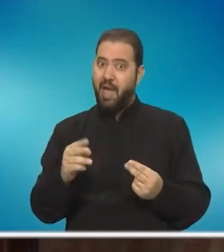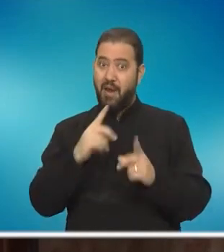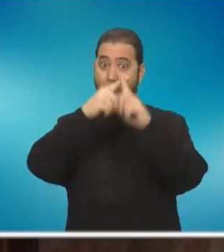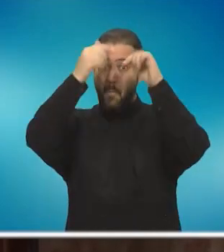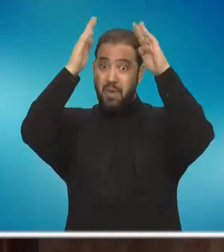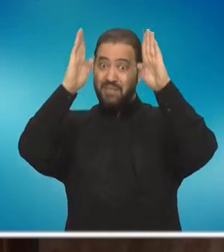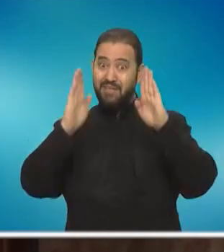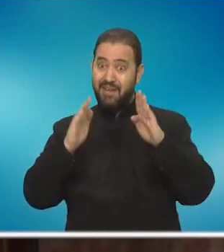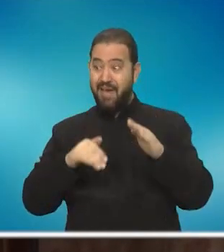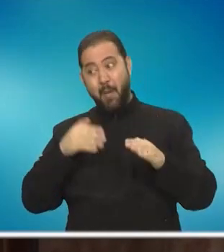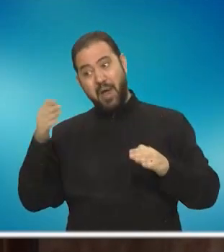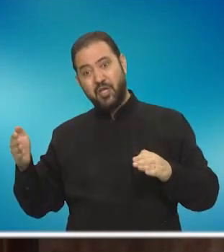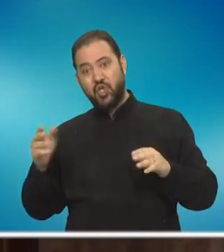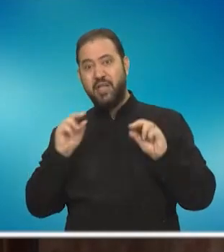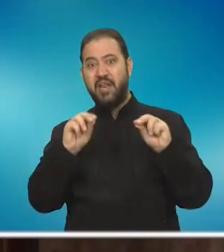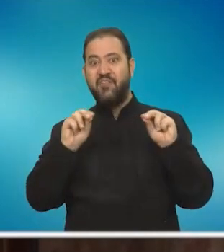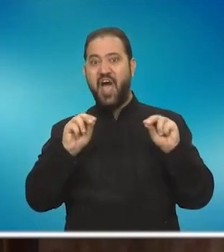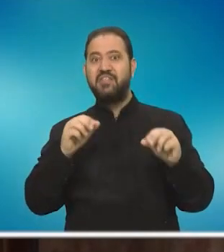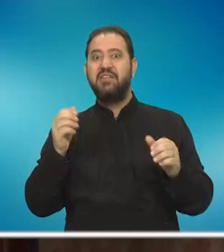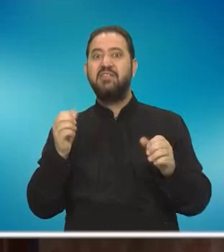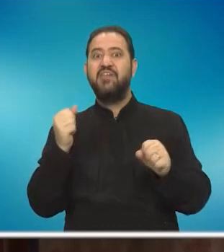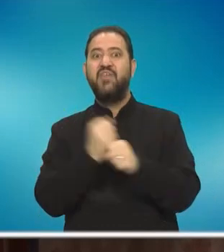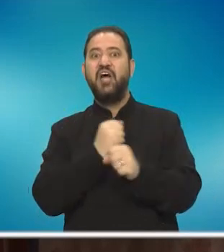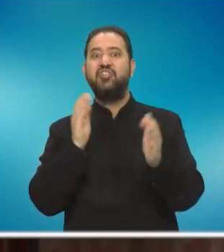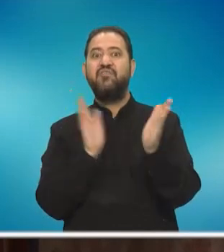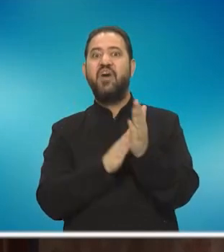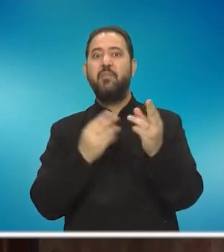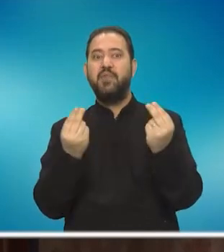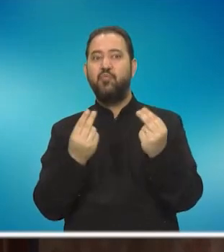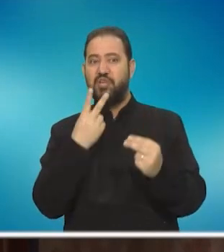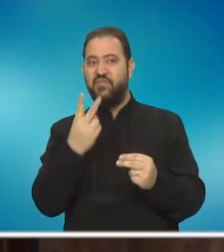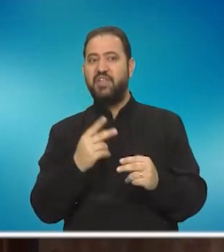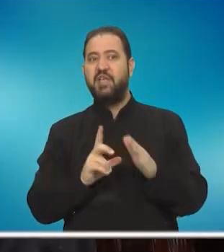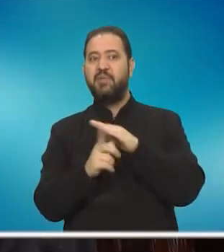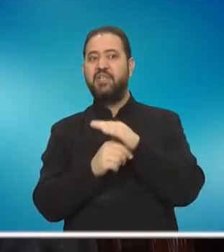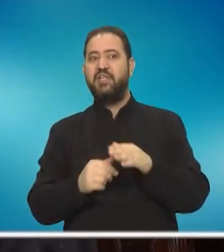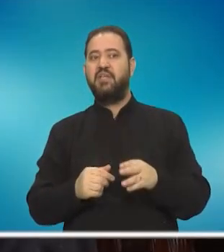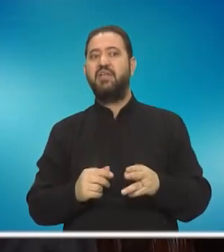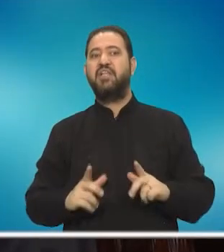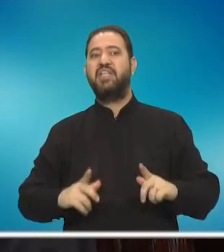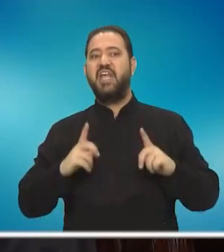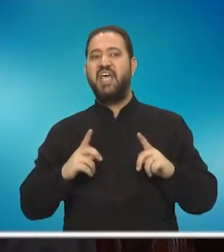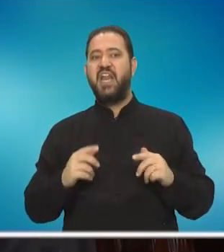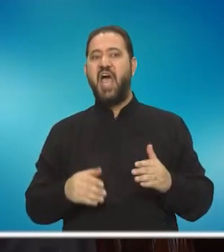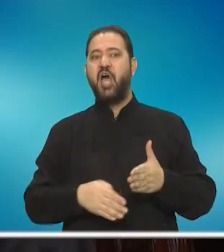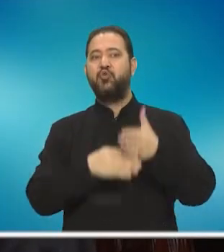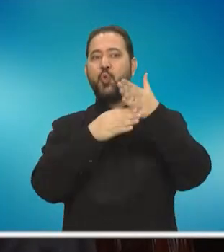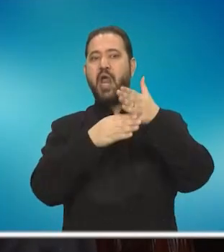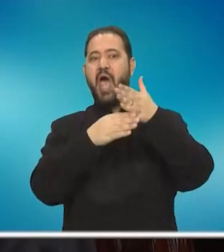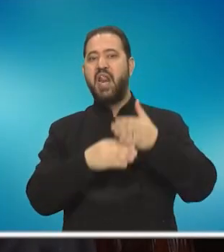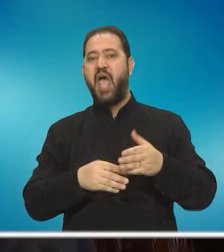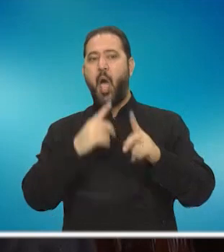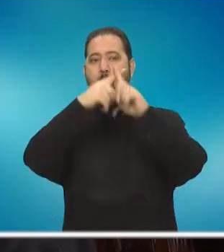facem altceva, să facem fapte bune. Și vedem din experiența bisericii noastre, din experiența filantropică a bisericii noastre și a